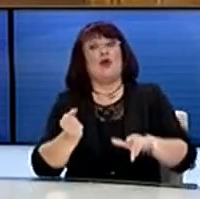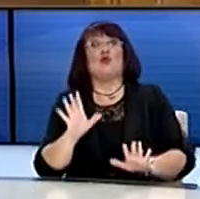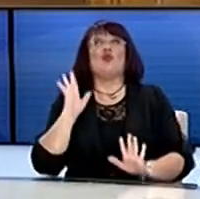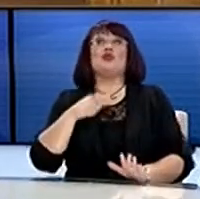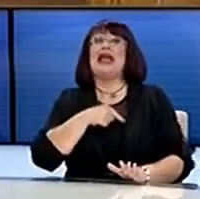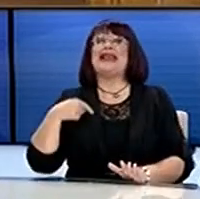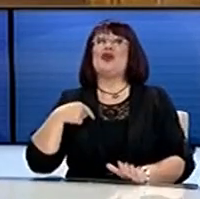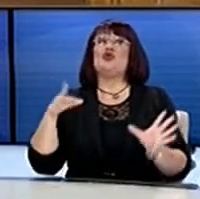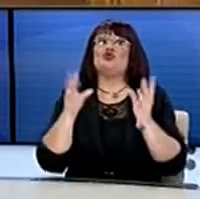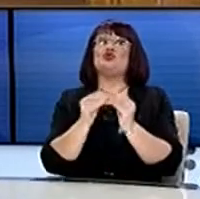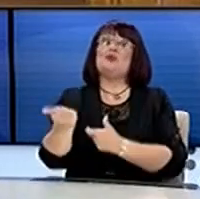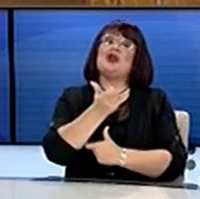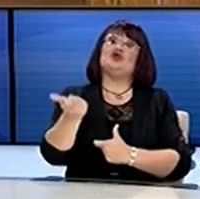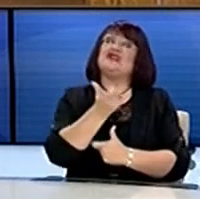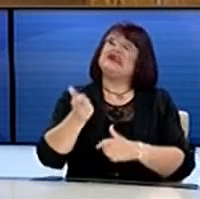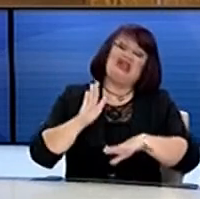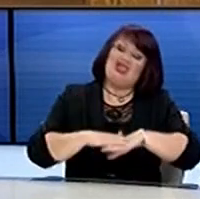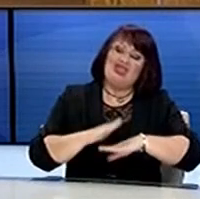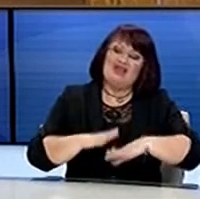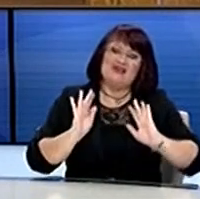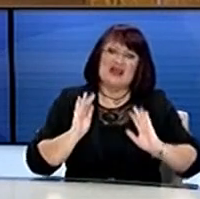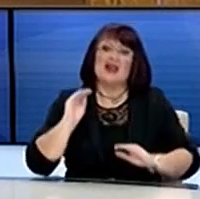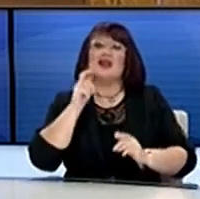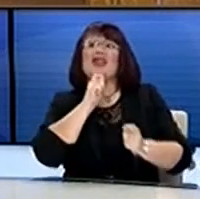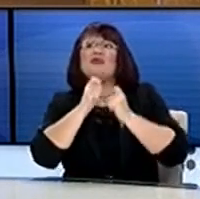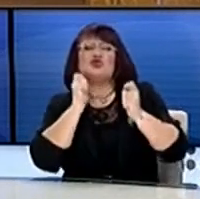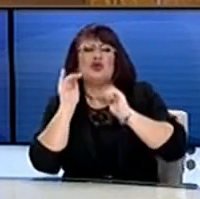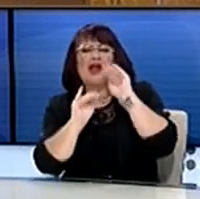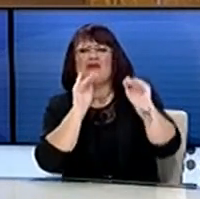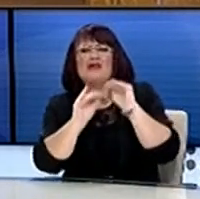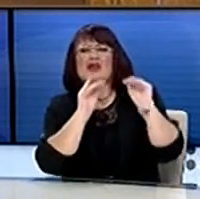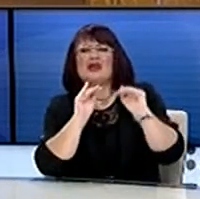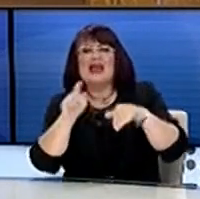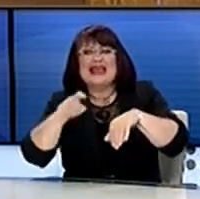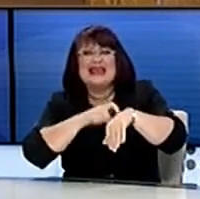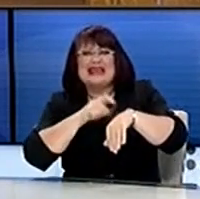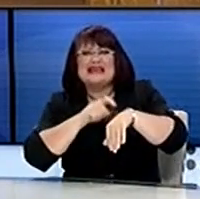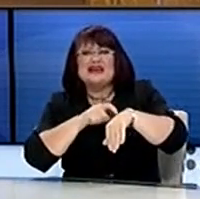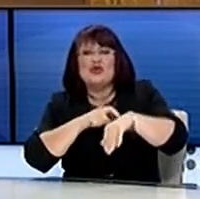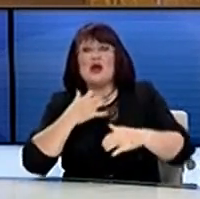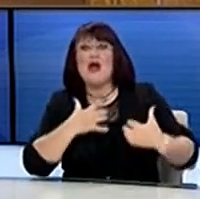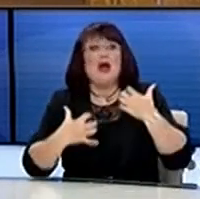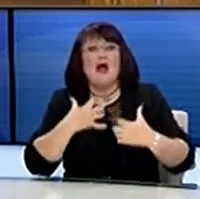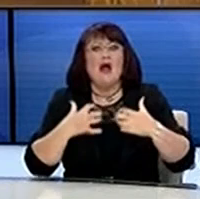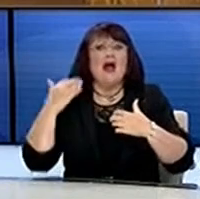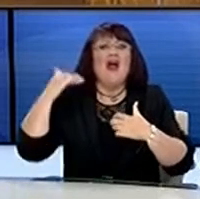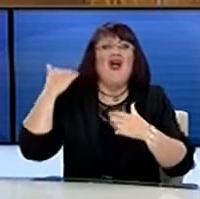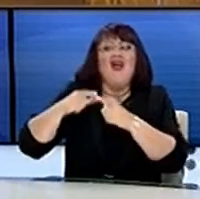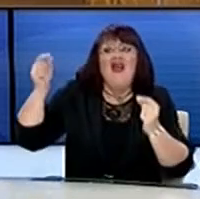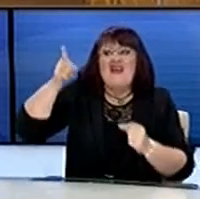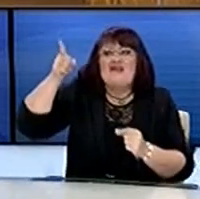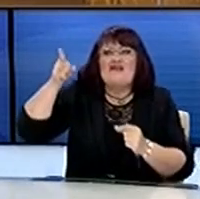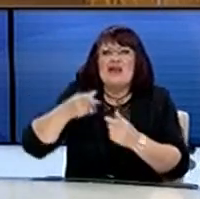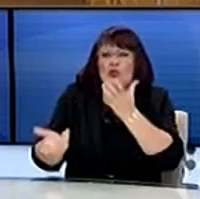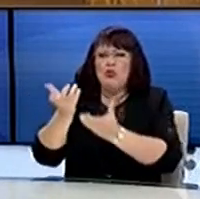της πυροσβεστικής που το ρωτούσαν στα μέσα ενημέρωσης την ώρα της μεγάλης αγωνίας στην Εύβοια, που